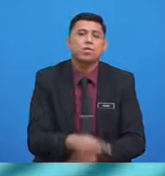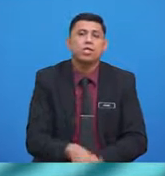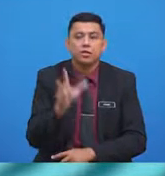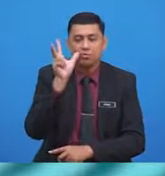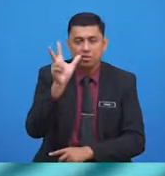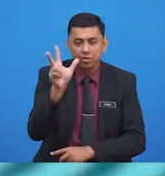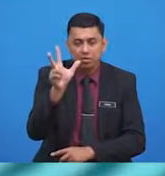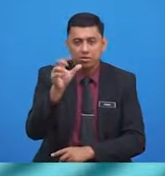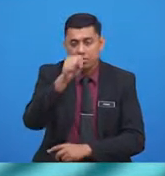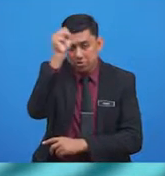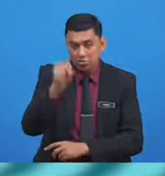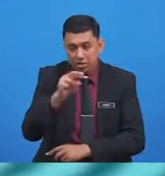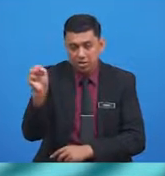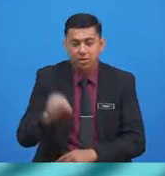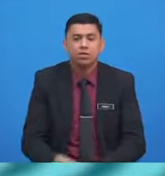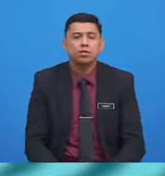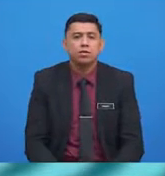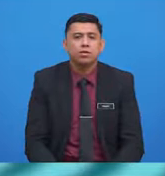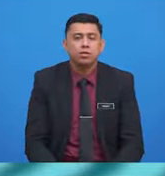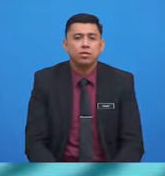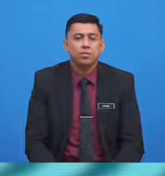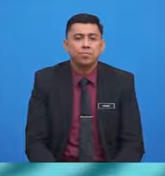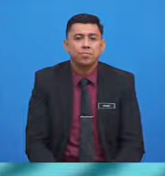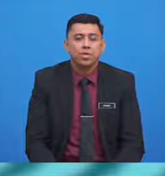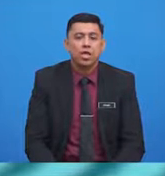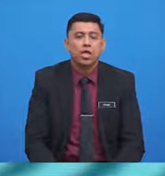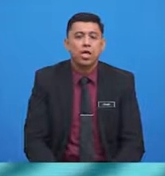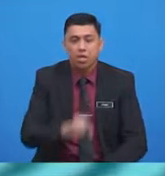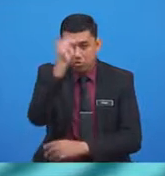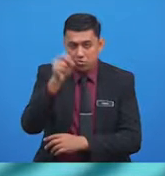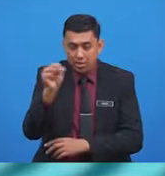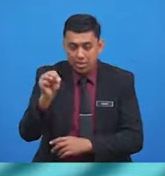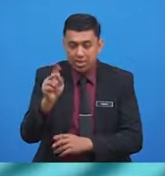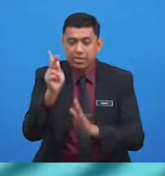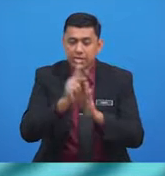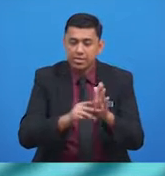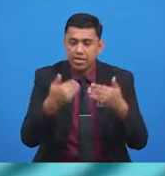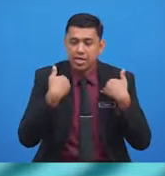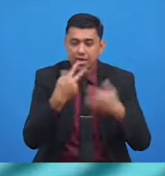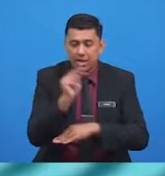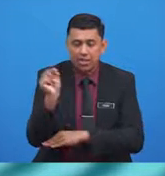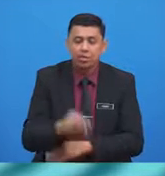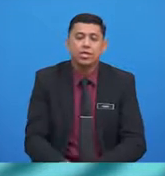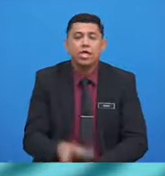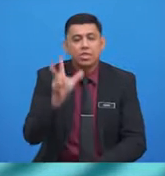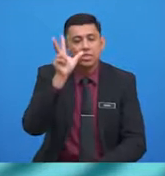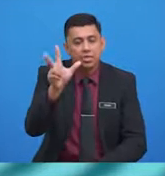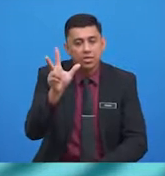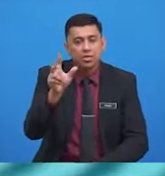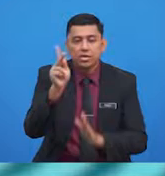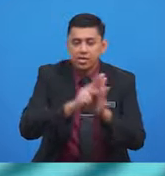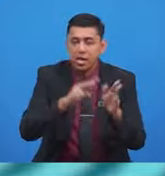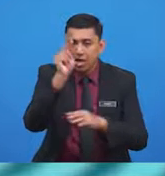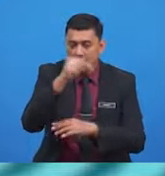soalan. Pertama, soalan situasi. Cikgu akan memberikan tiga situasi